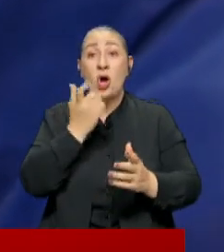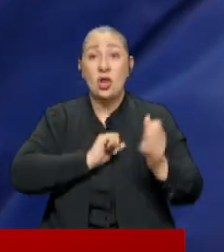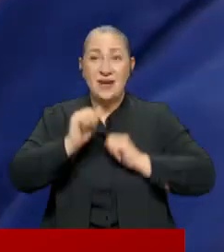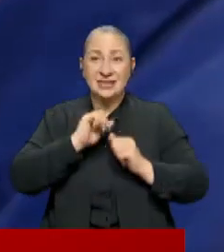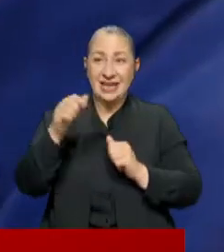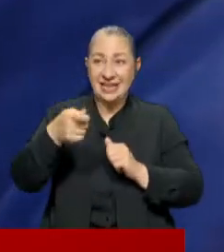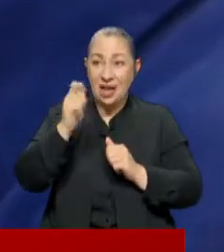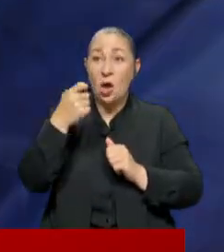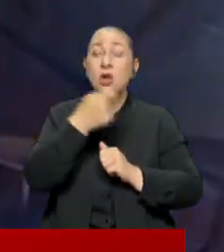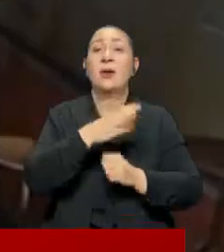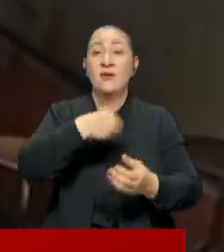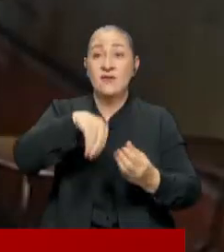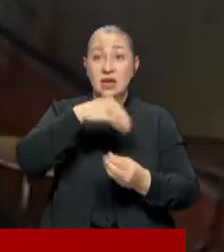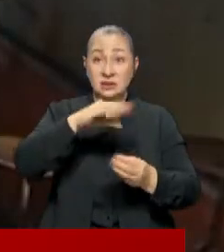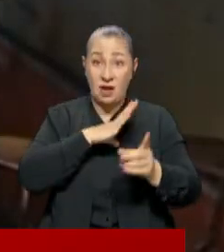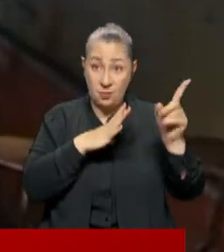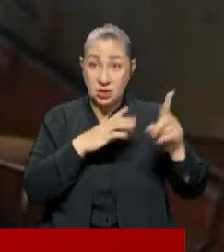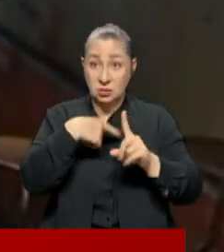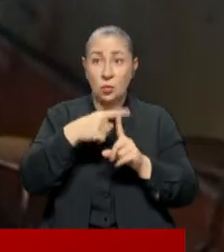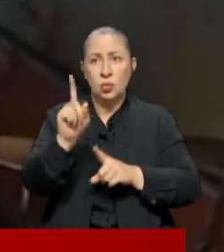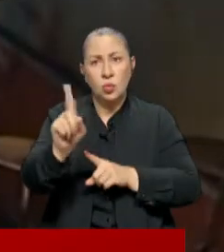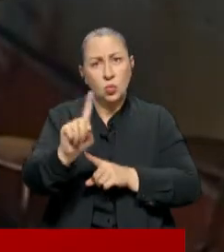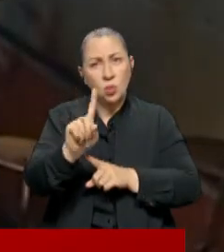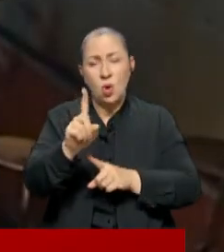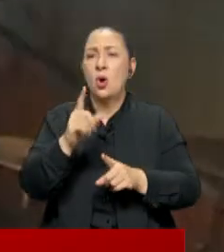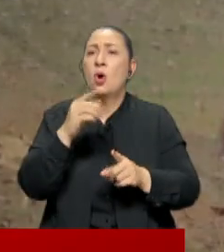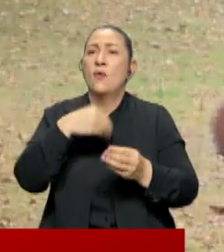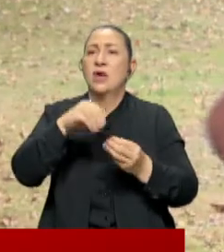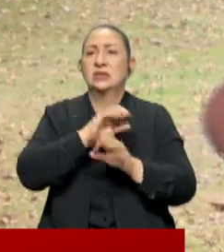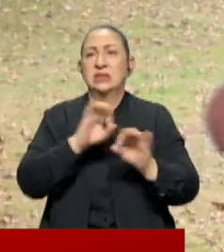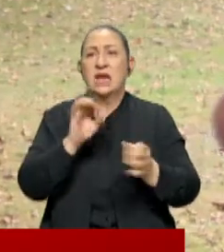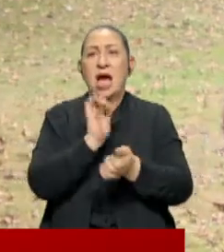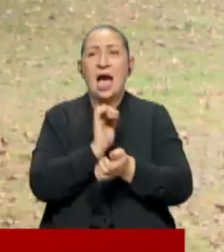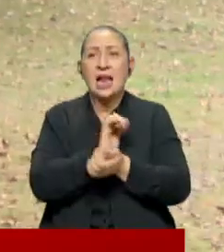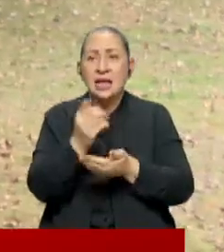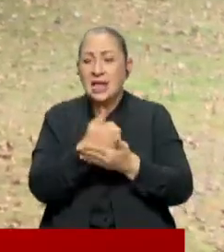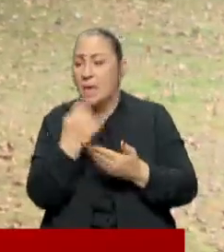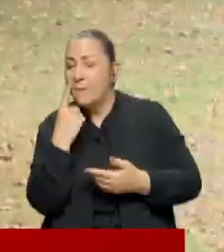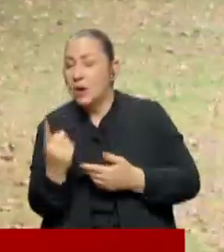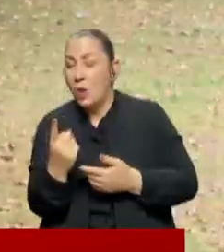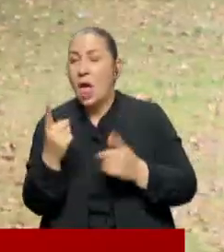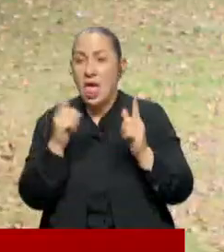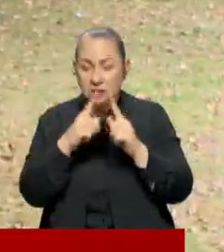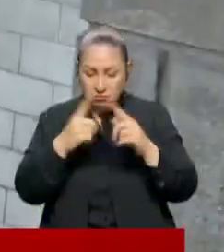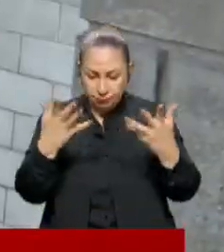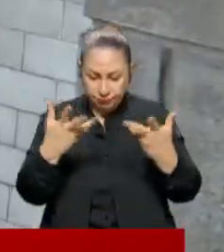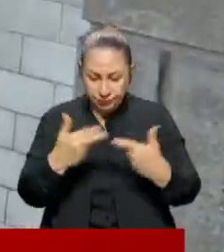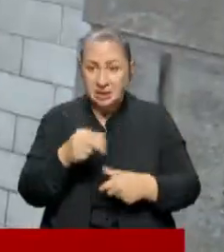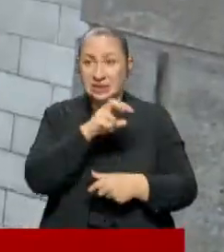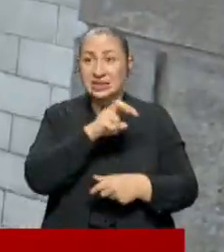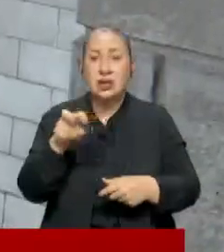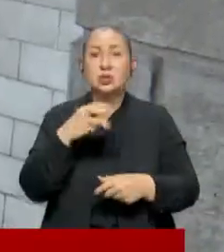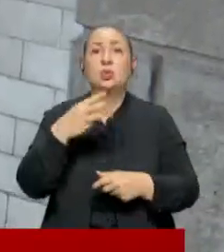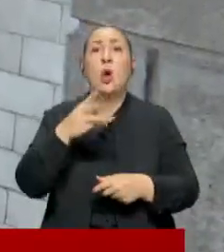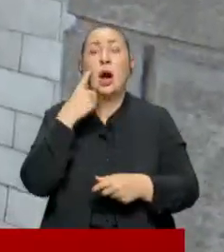ödemediği dönemde faiz işleniyor mu üstüne? Hayır, öğrenim kredisi faizsiz. Ailenin gelirine bağlı olarak hesaplanıyor. 800